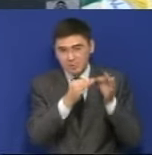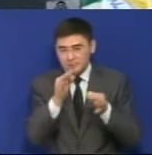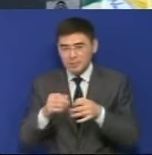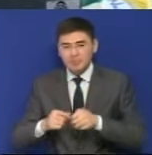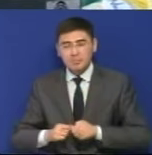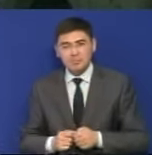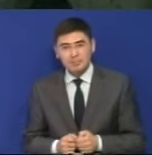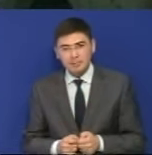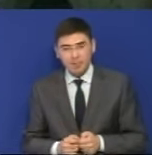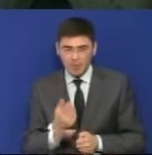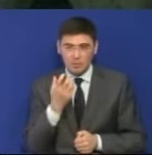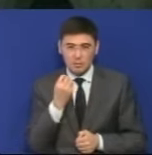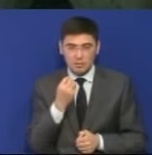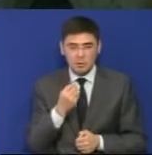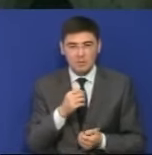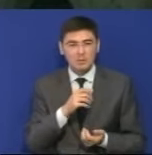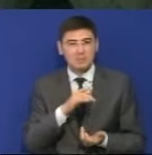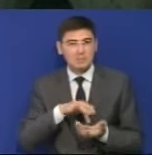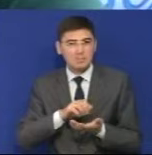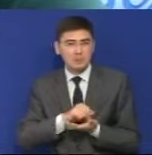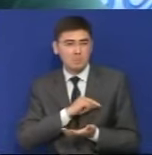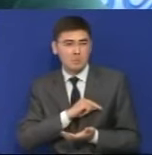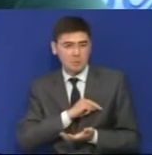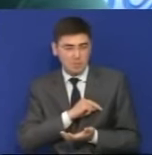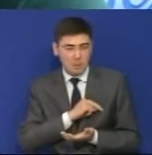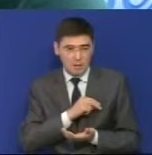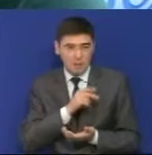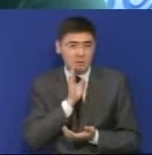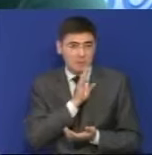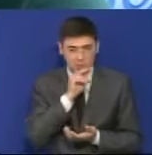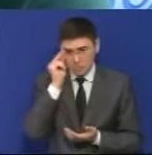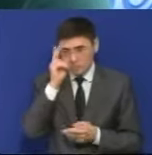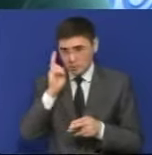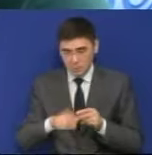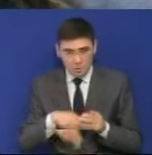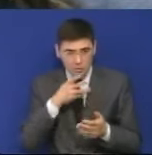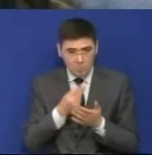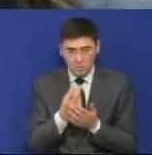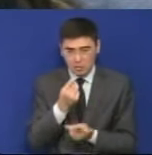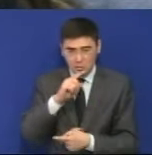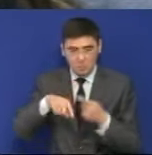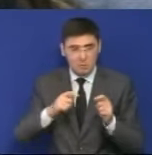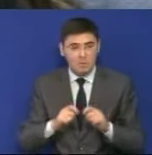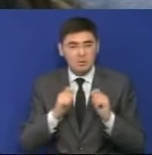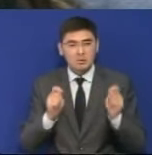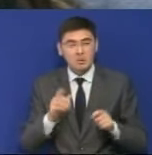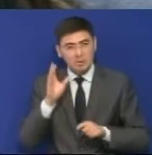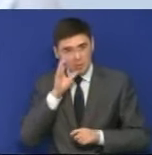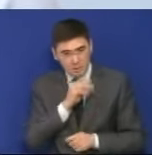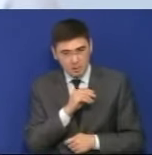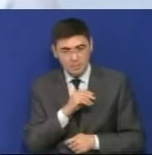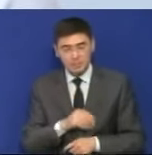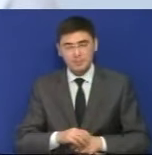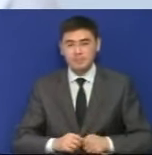также рассказали о программе продуктивной занятости. Каждая женщина, обучившись, может начать свое дело, тем самым не зависеть от работодателя